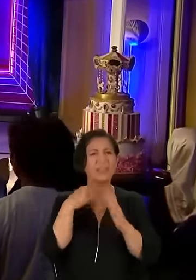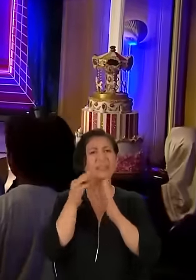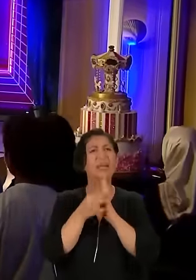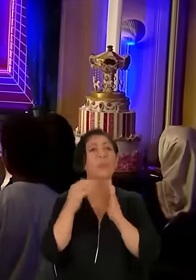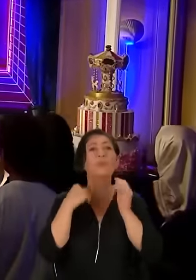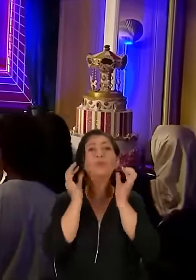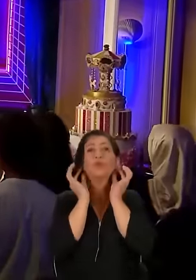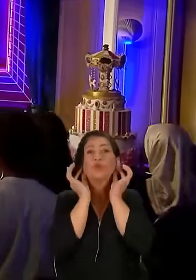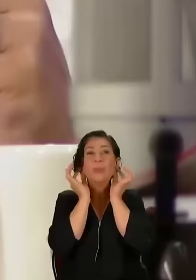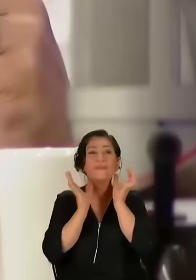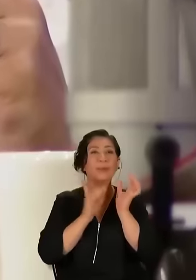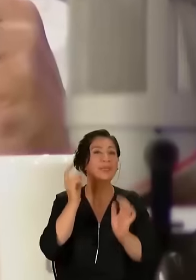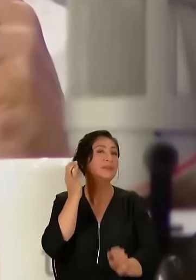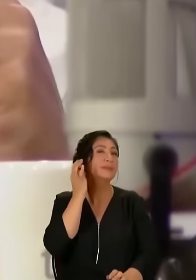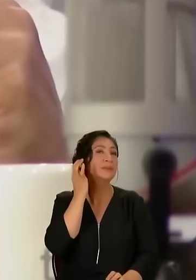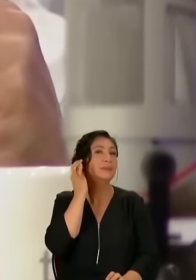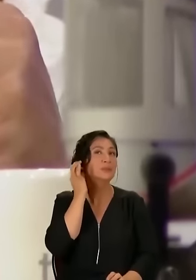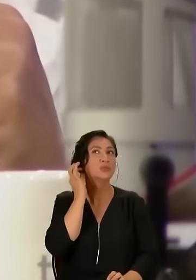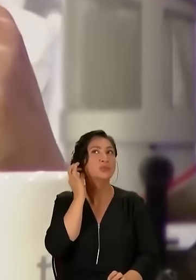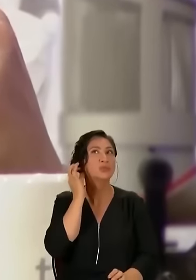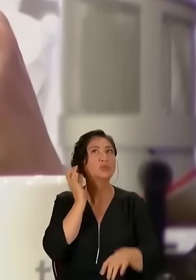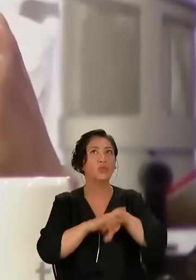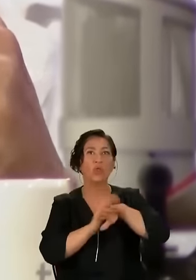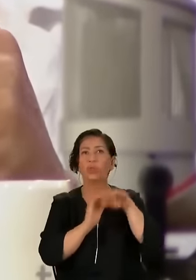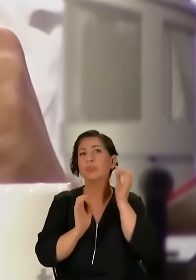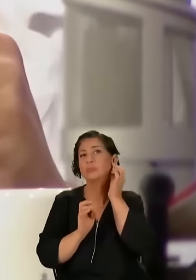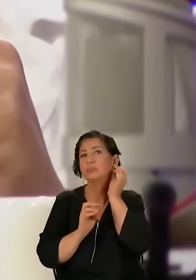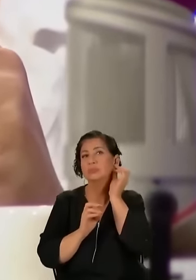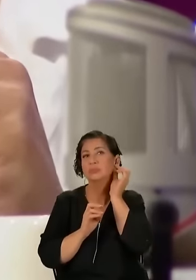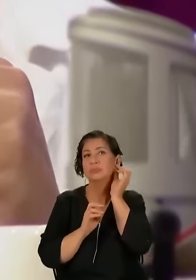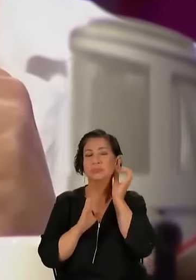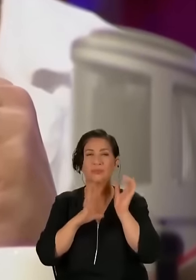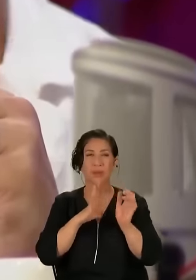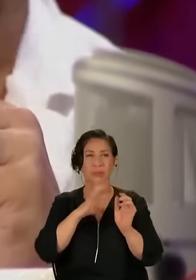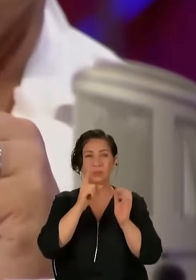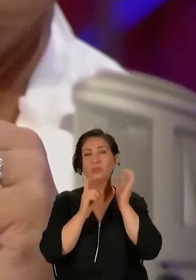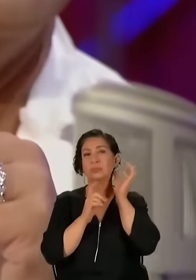takmıyorum. Benim de küpelerim var. Tek bir küpe. Ne taraf benim solum? Burası mı?